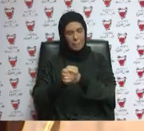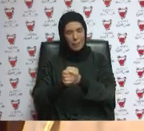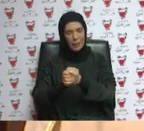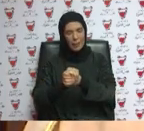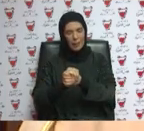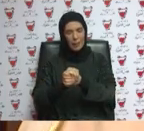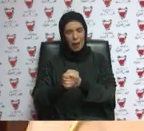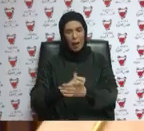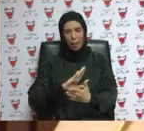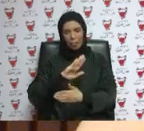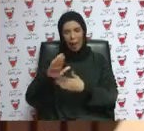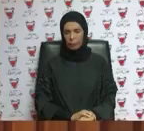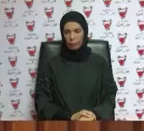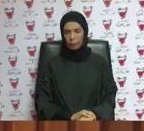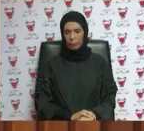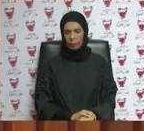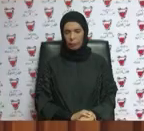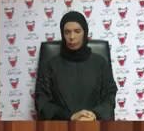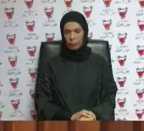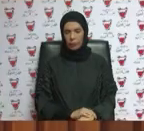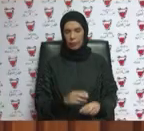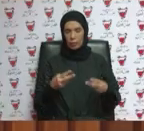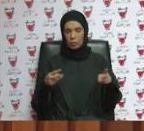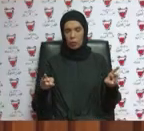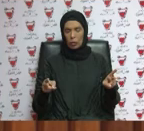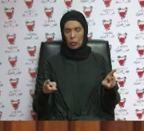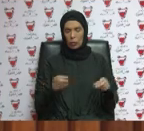الصعاب. مشكورين. شكرا. الموافقون على